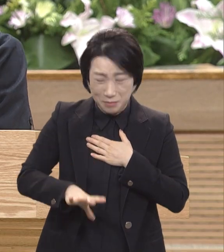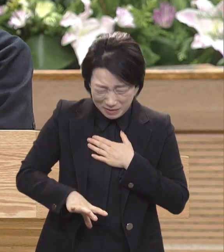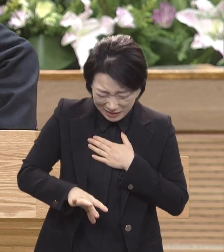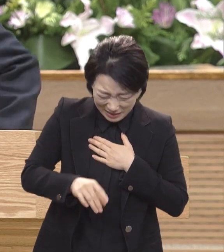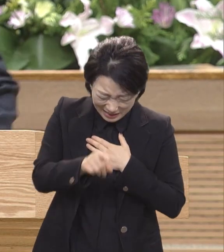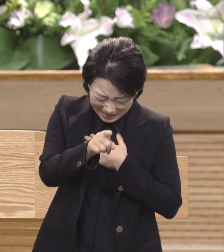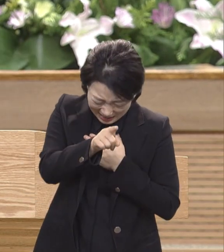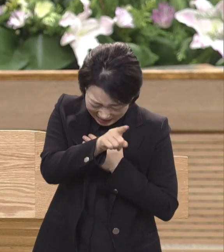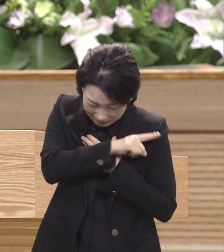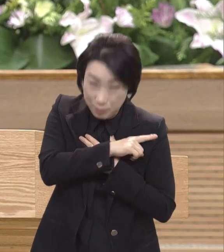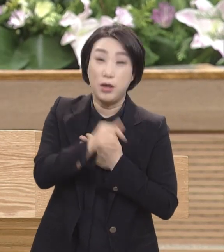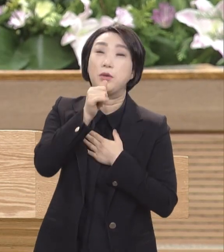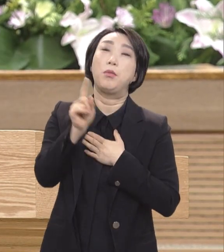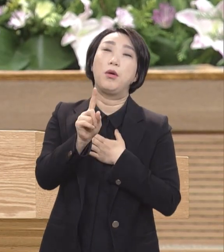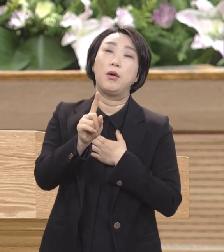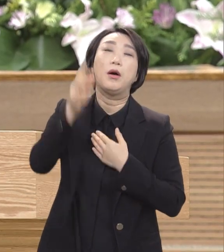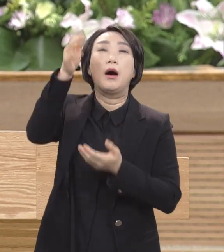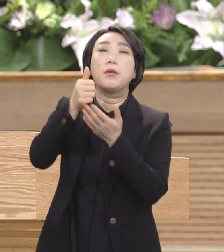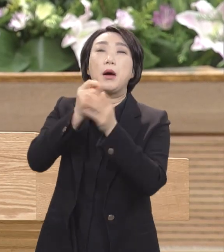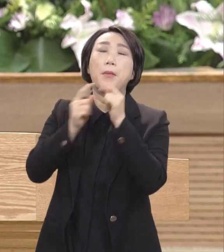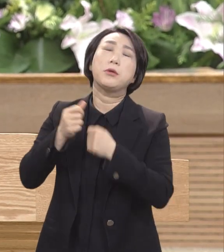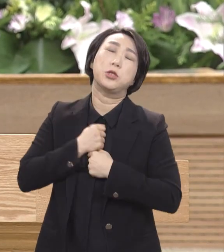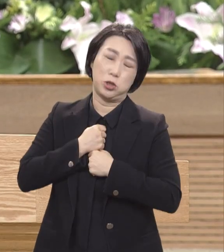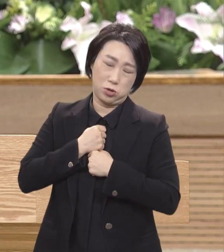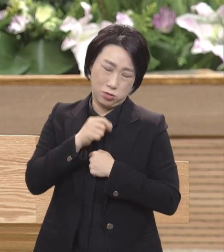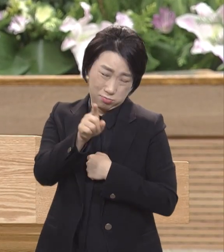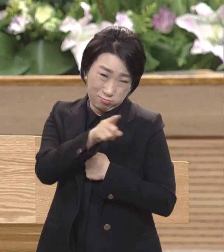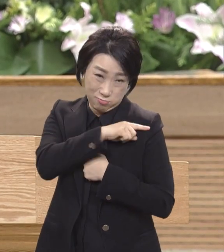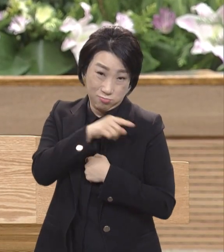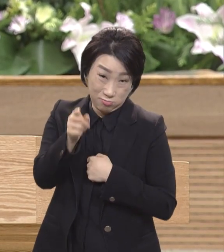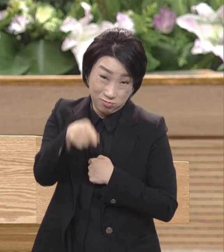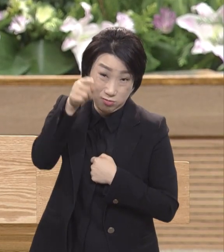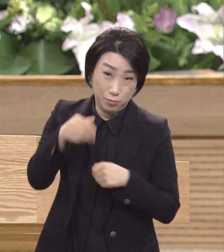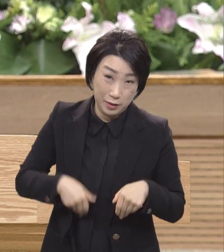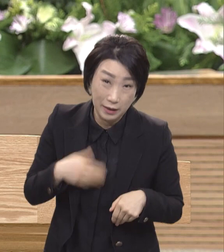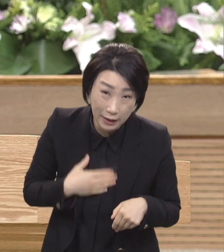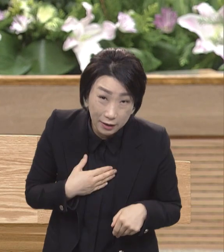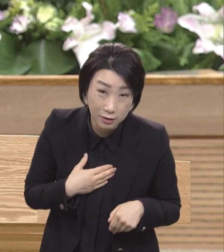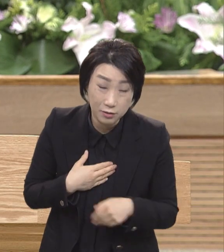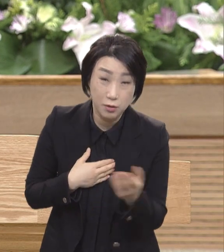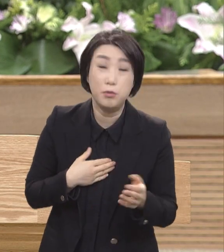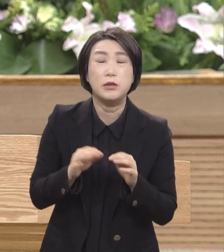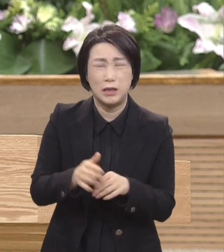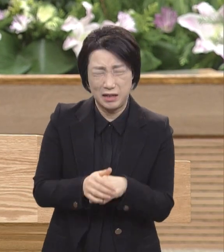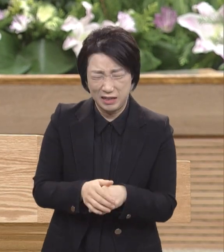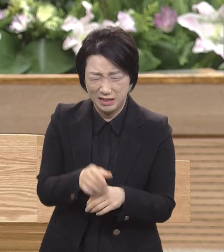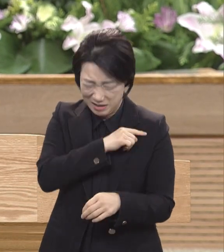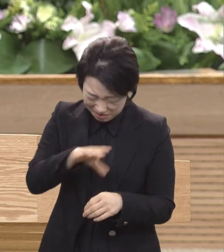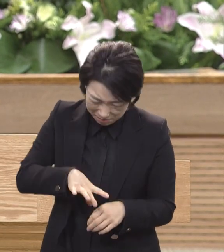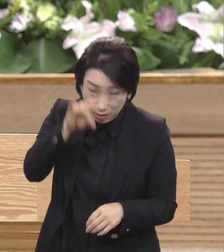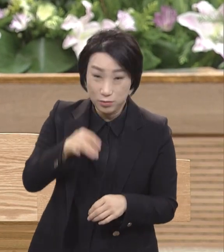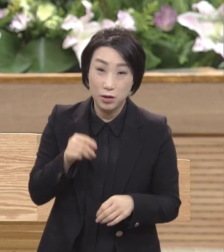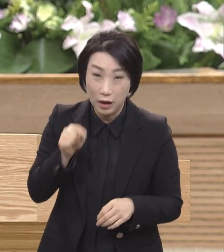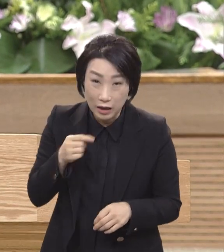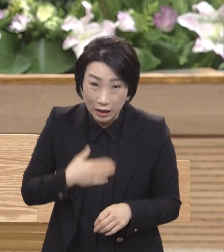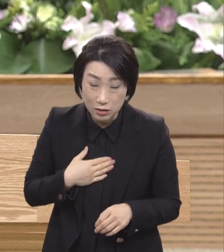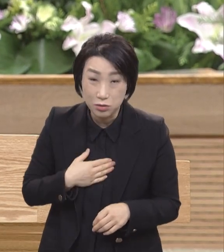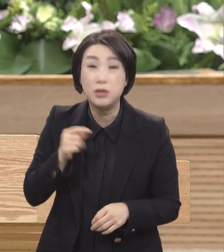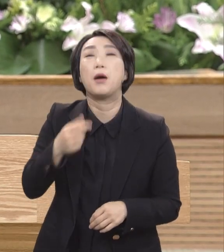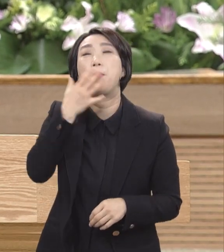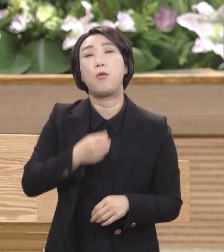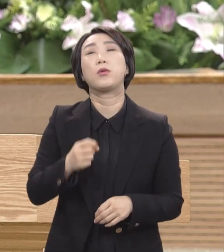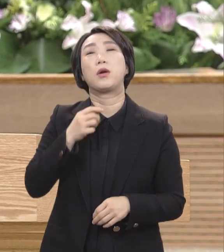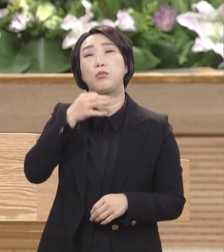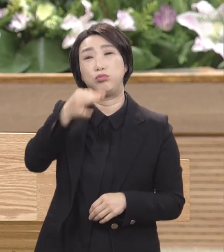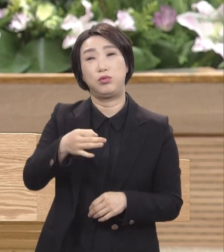우선순위가 뭐냐? 하나님 말씀을 지켜야 된다. 그게 우선순위야. 그게 복이야.